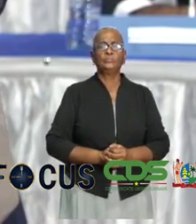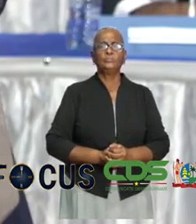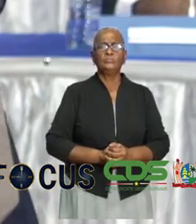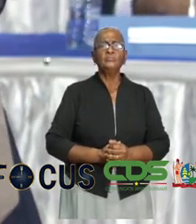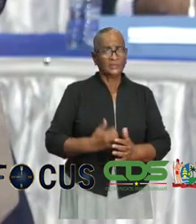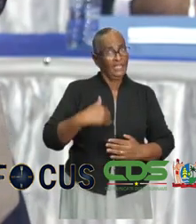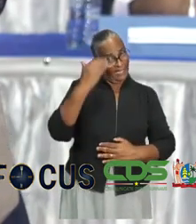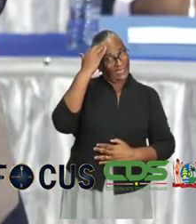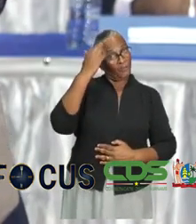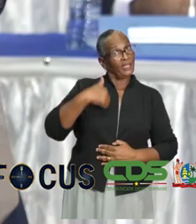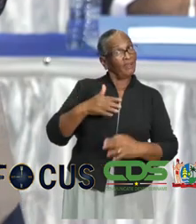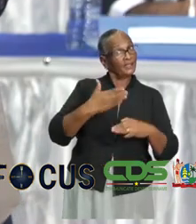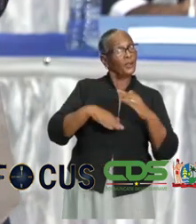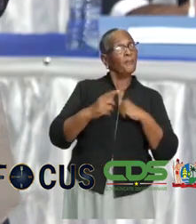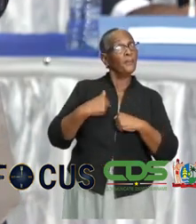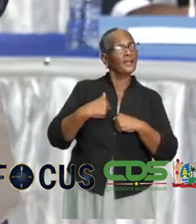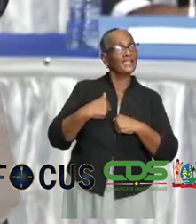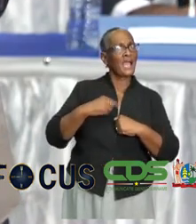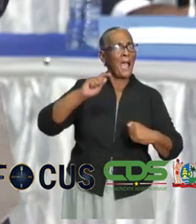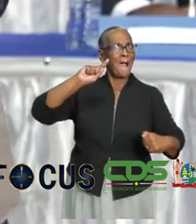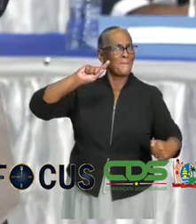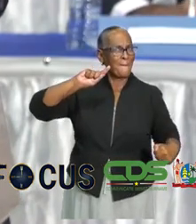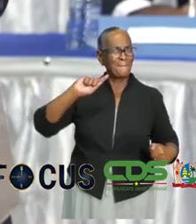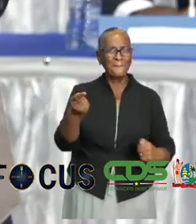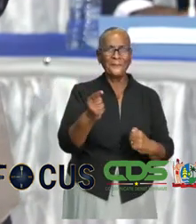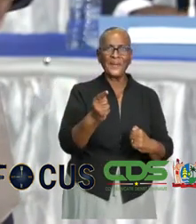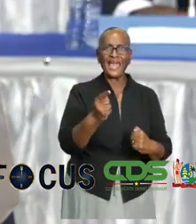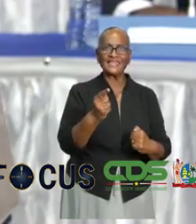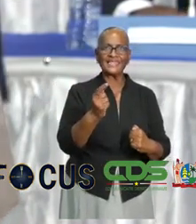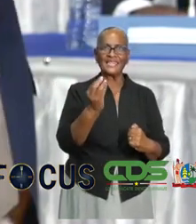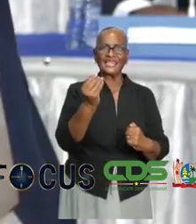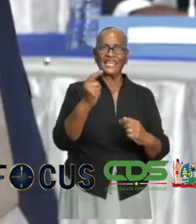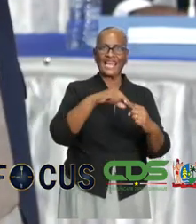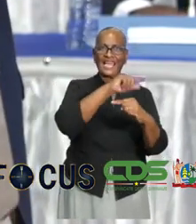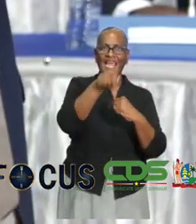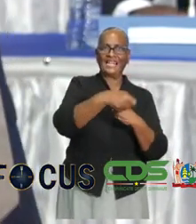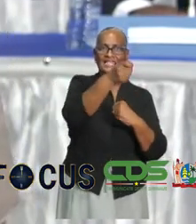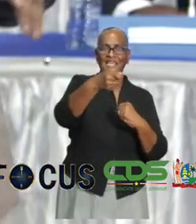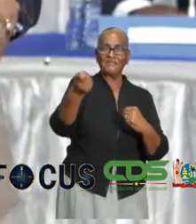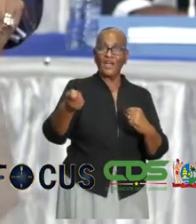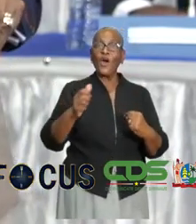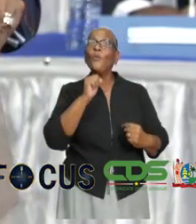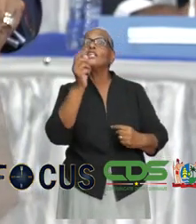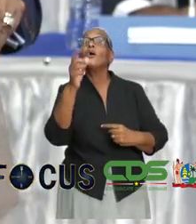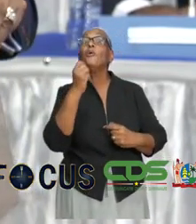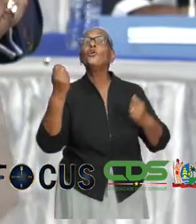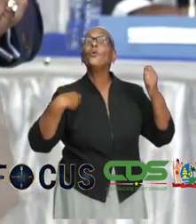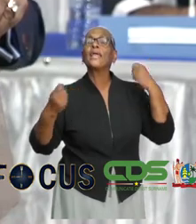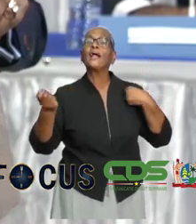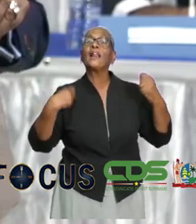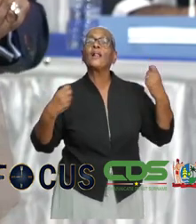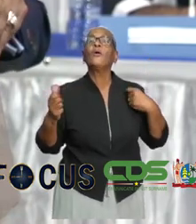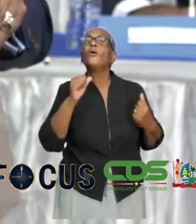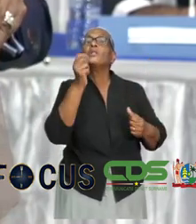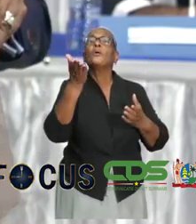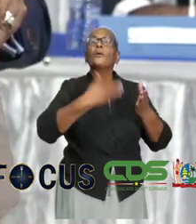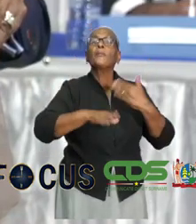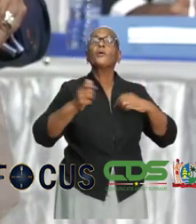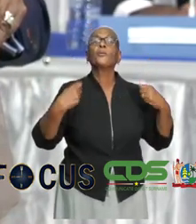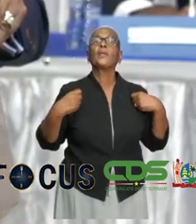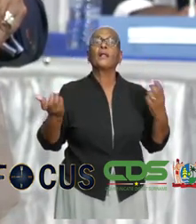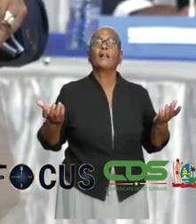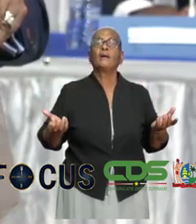Want mis heb zij opzet hoor. Op het moment dat ik bekend ben, ging ik een loonronde. Zij opzet aan de winkel rekenen. Zij rekenen opzet aan de winkel.